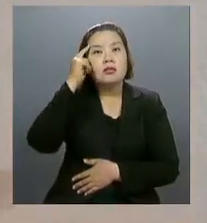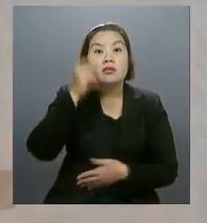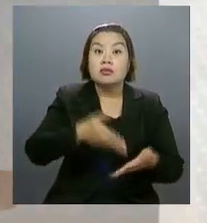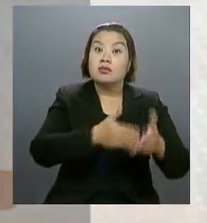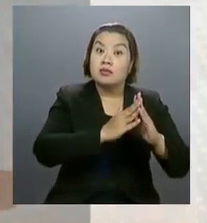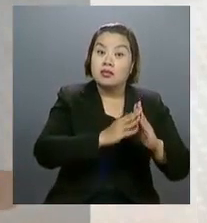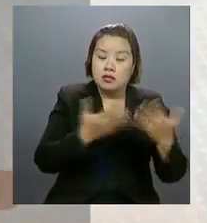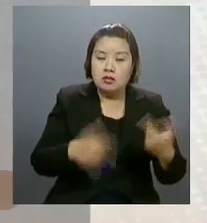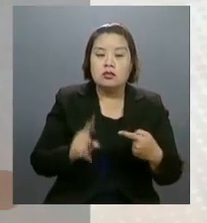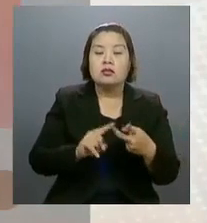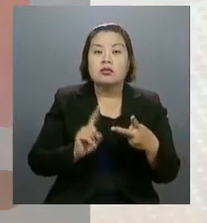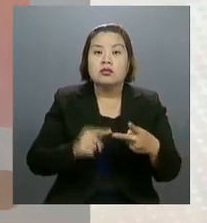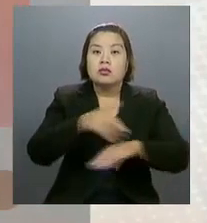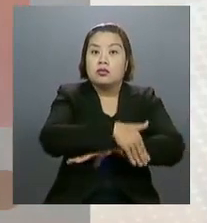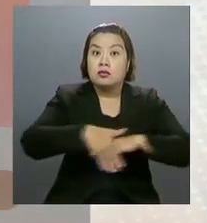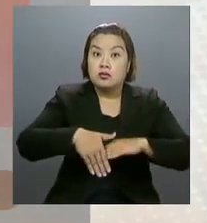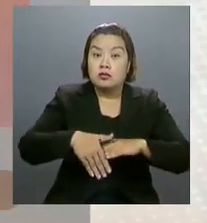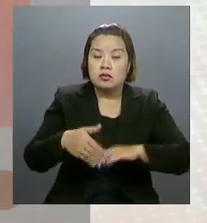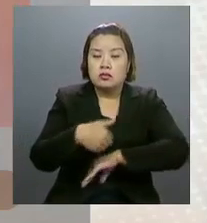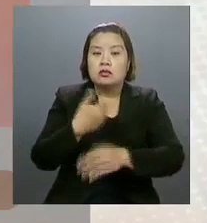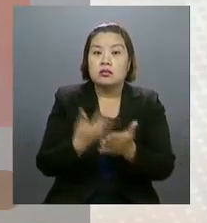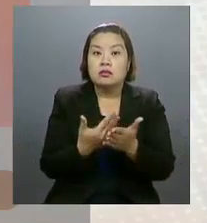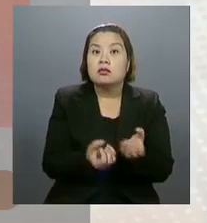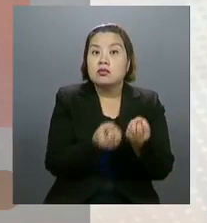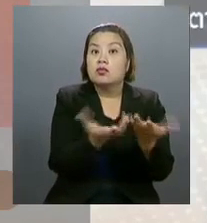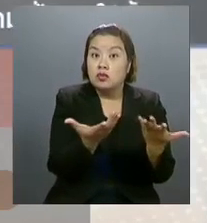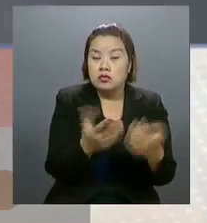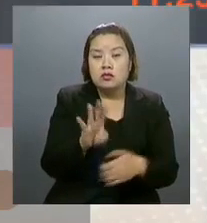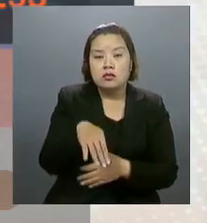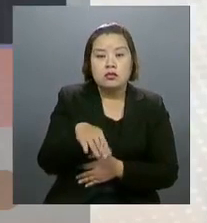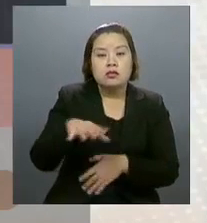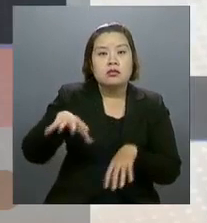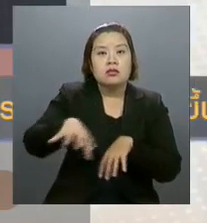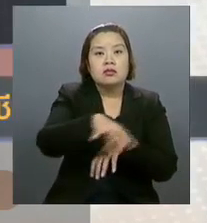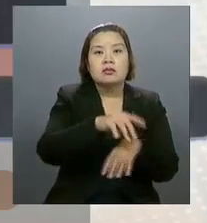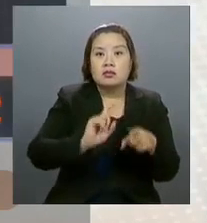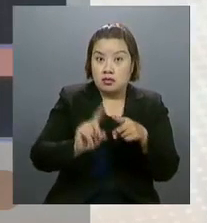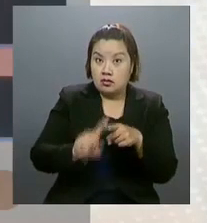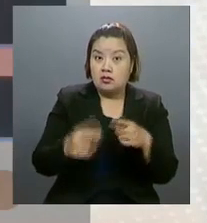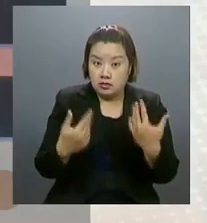ญชี 4,054 แห่งและเป็นบริษัทที่ฝ่าฝืนคำสั่งสารวัตรบัญชี